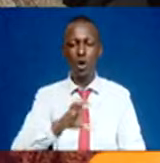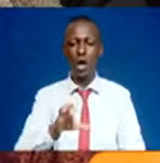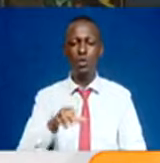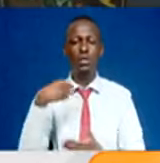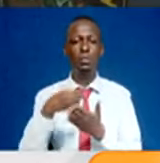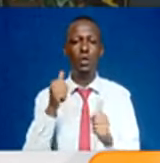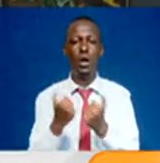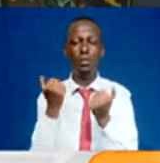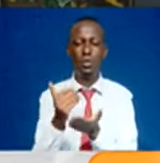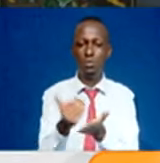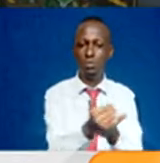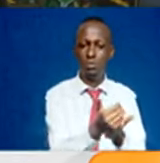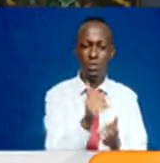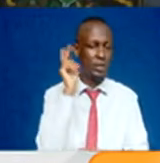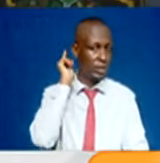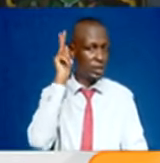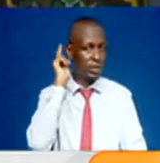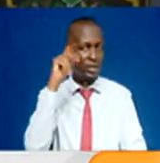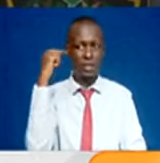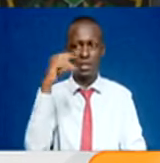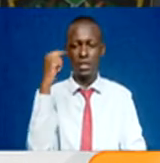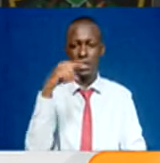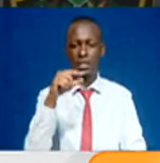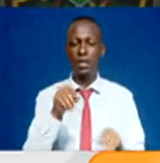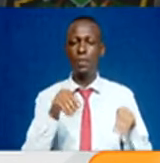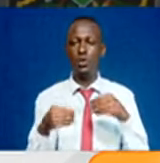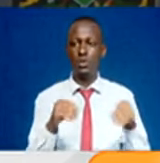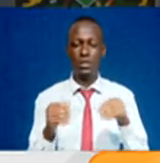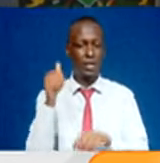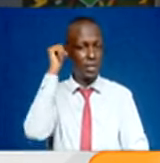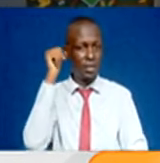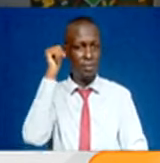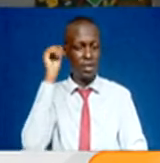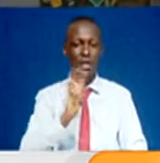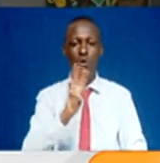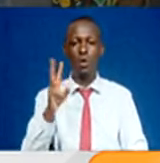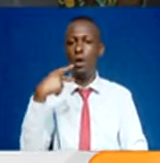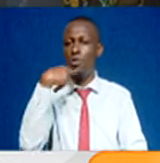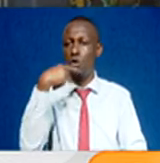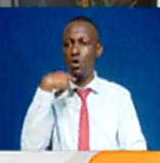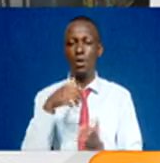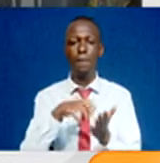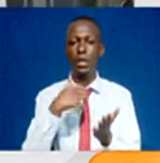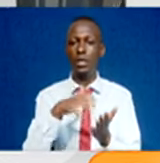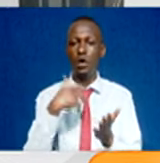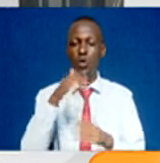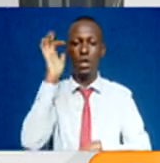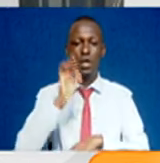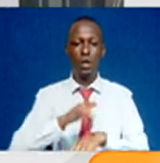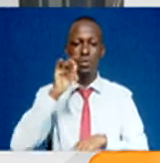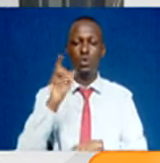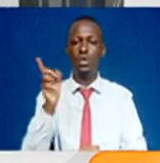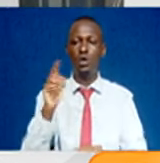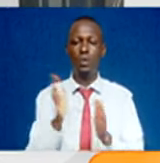hiyo. Kaunti za Kisii, Garissa, Busia, Nyamira, West Pokot, Machakos, Embu, Nairobi